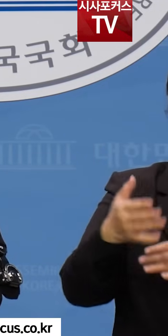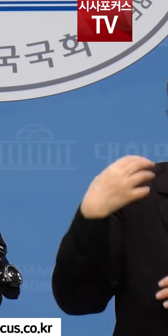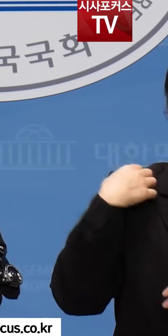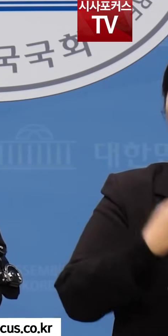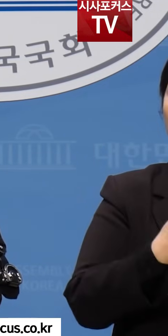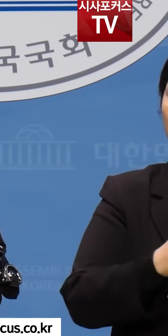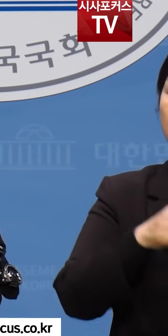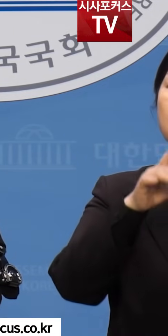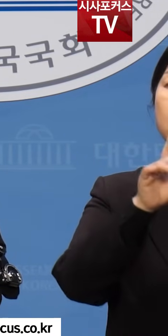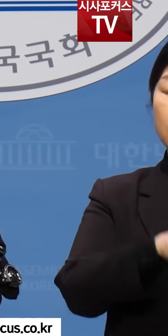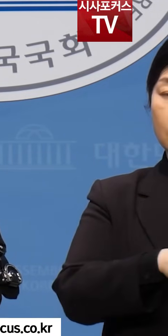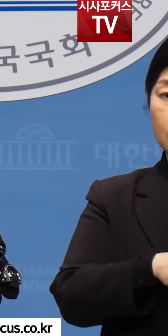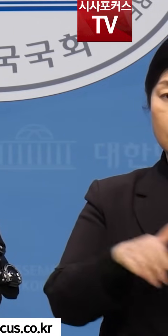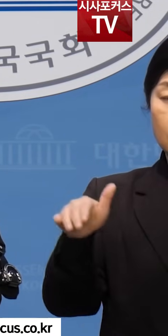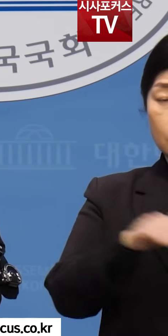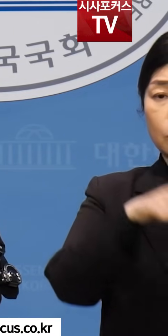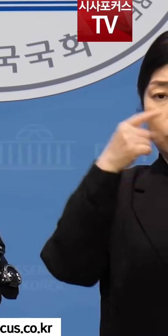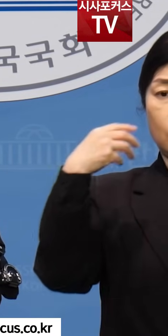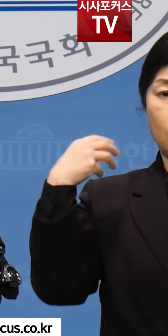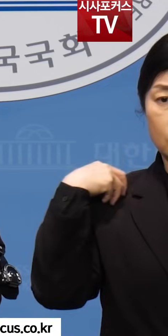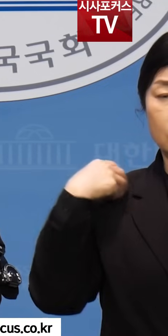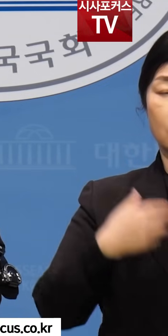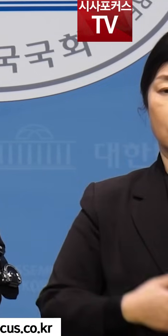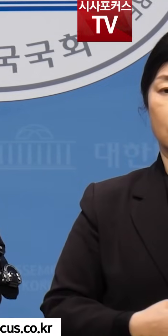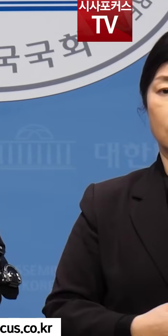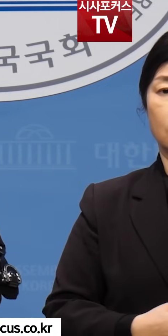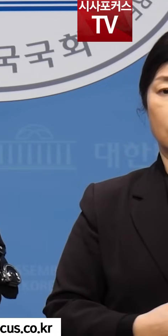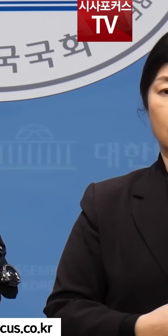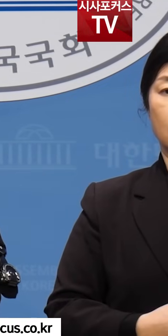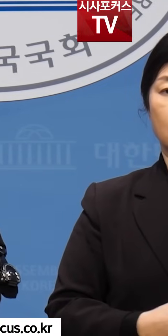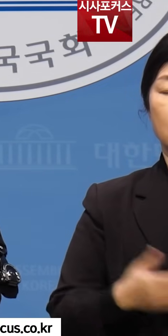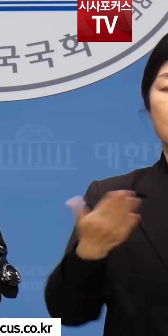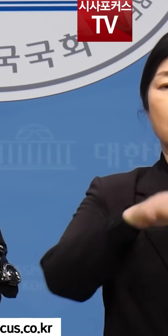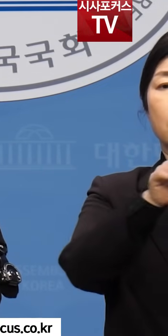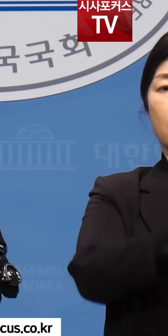정부에 순응한 정치검사로 평가받았습니다.